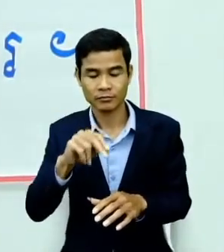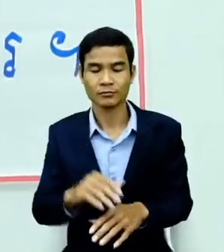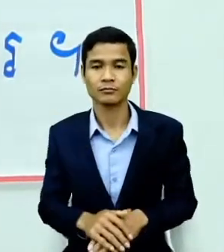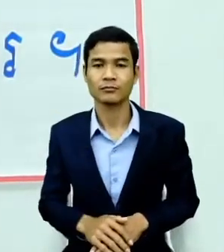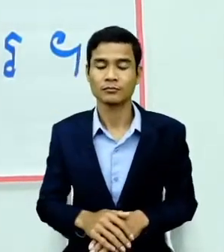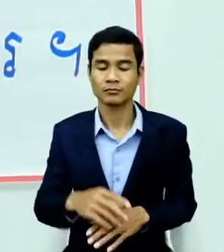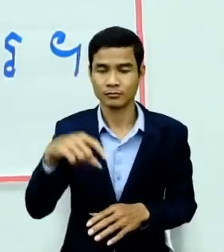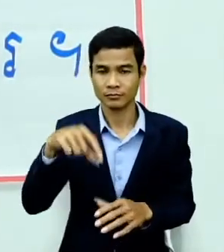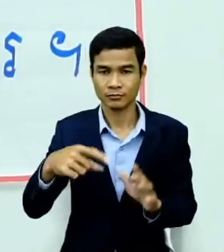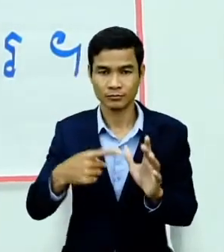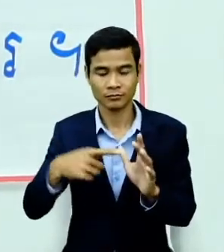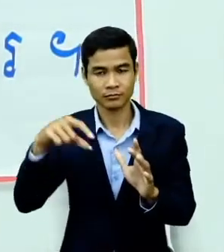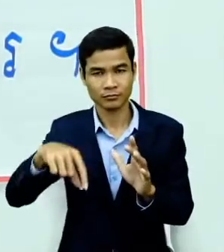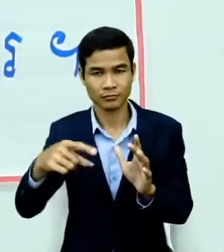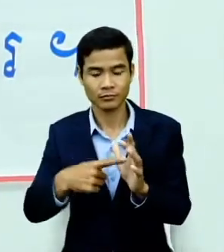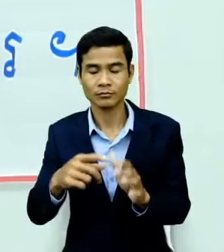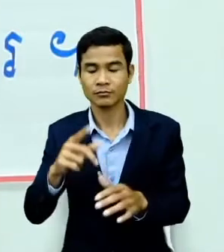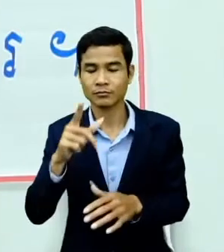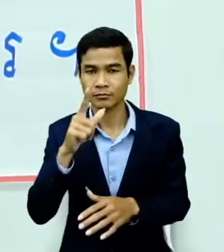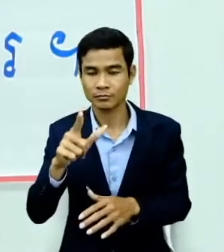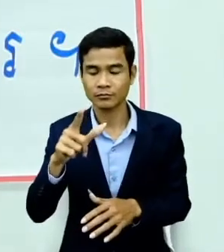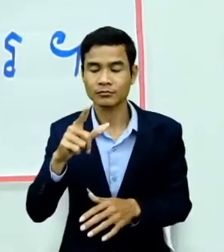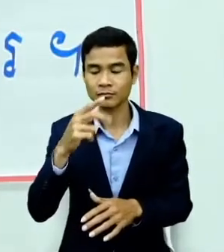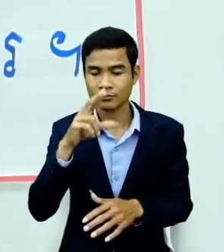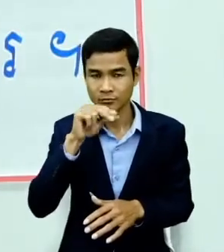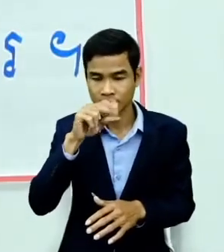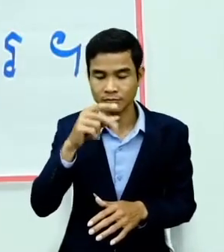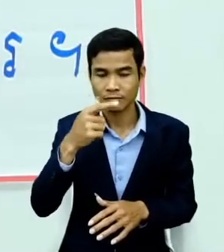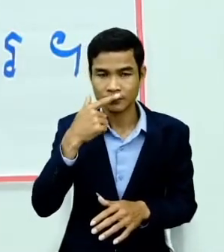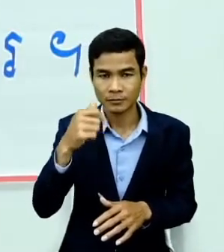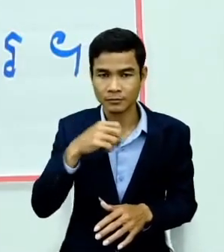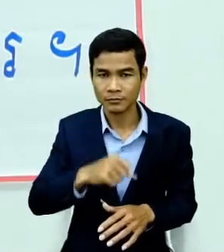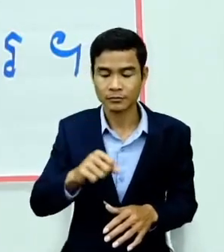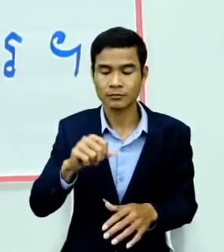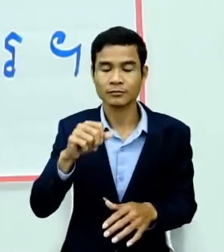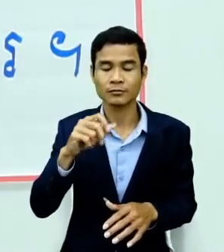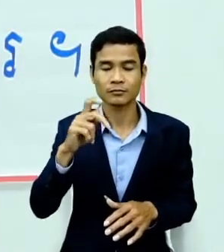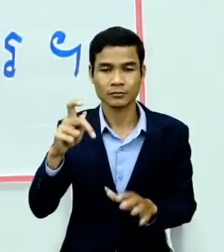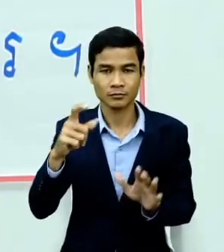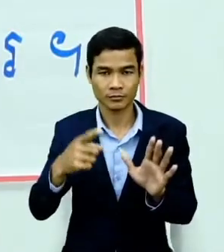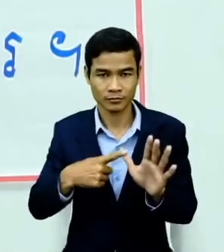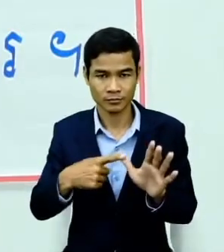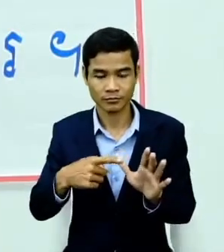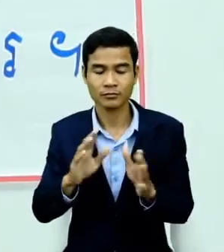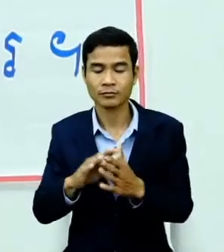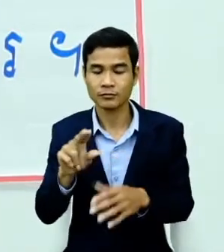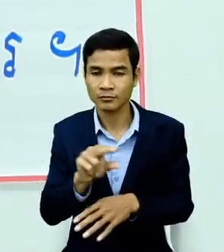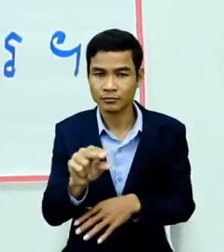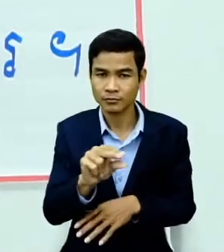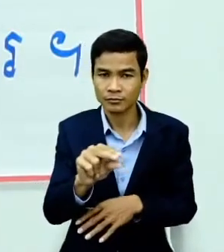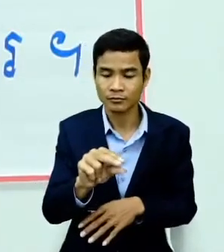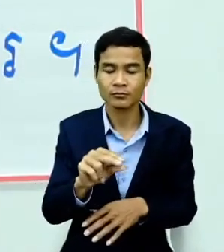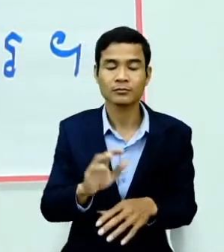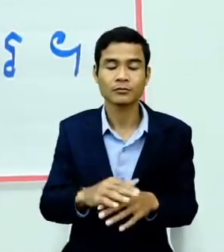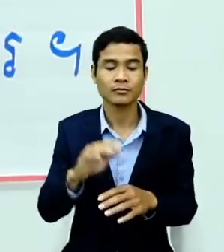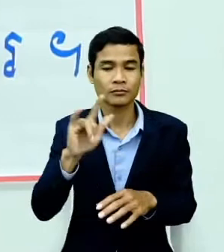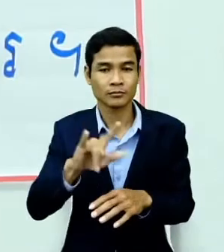កិកិជាទាតាគាទាហួបប